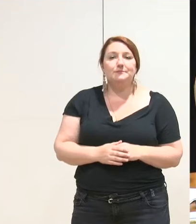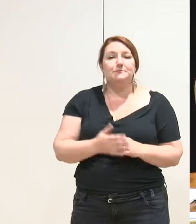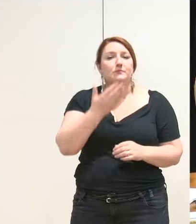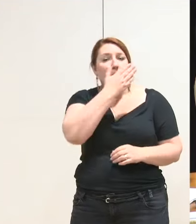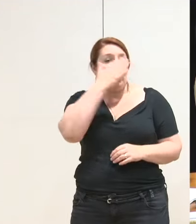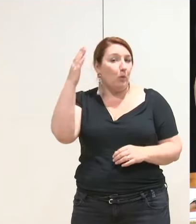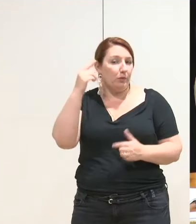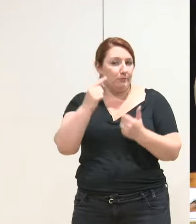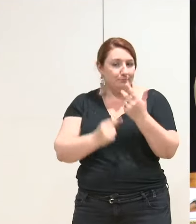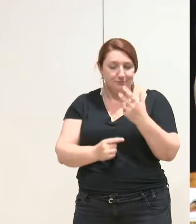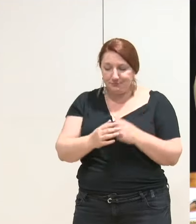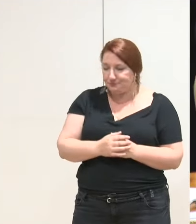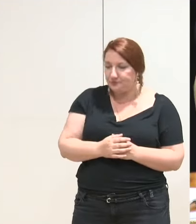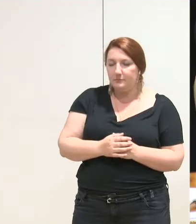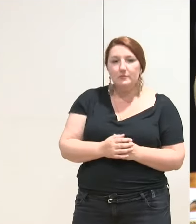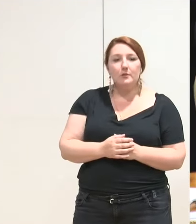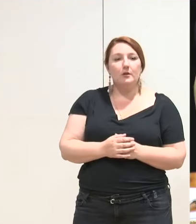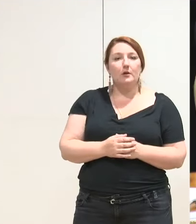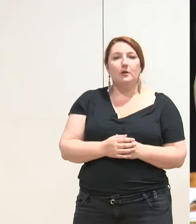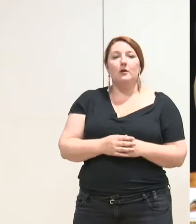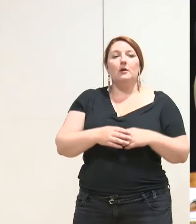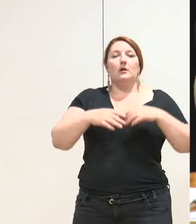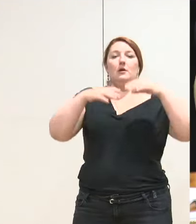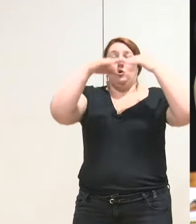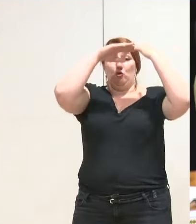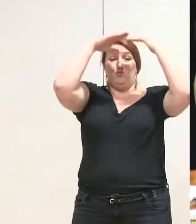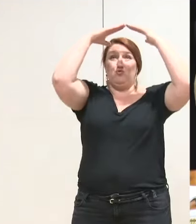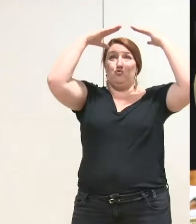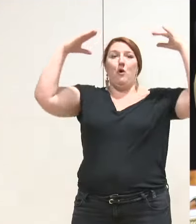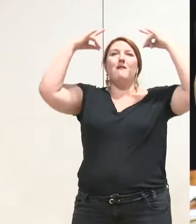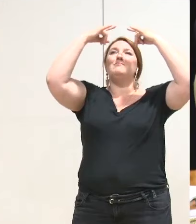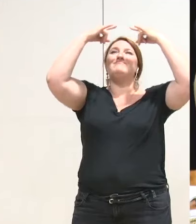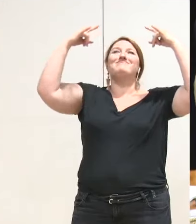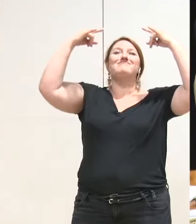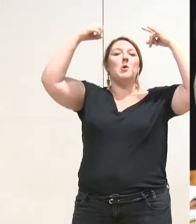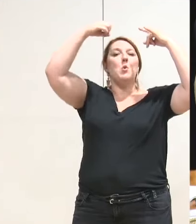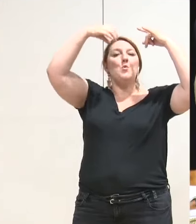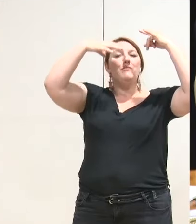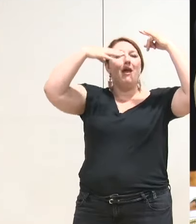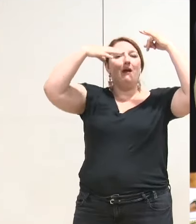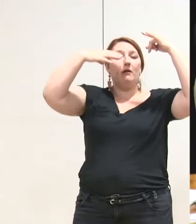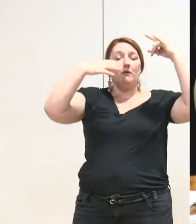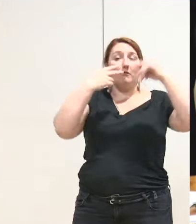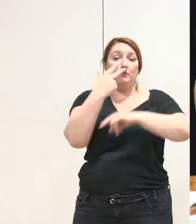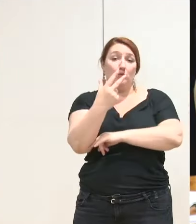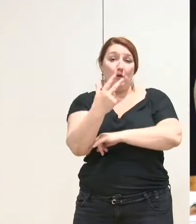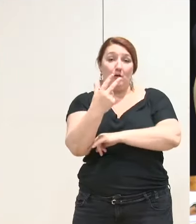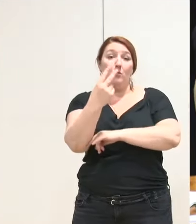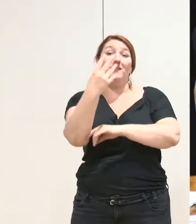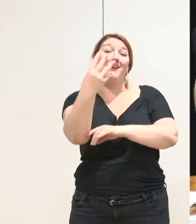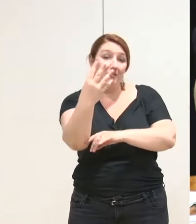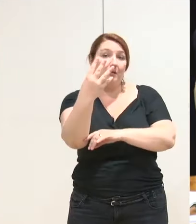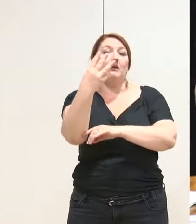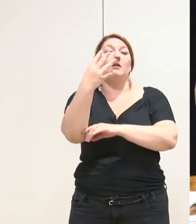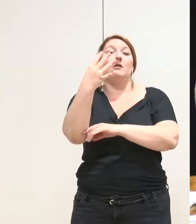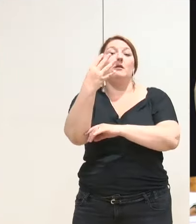reste avec trois puit de lumière au lieu de quatre alors euh je suis désolé je sais pas si vous voyez ici ce que ça rend là c'est un peu